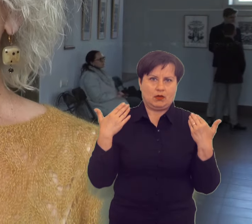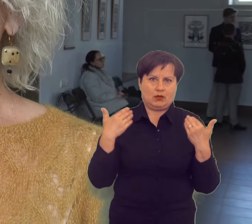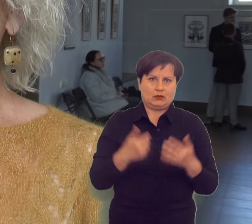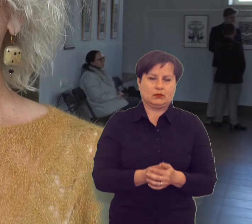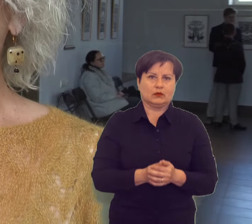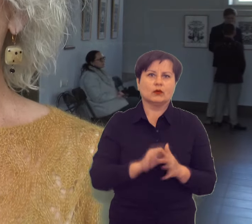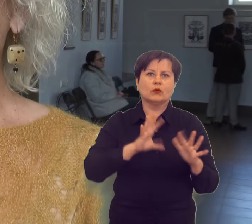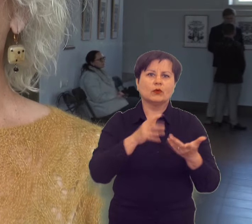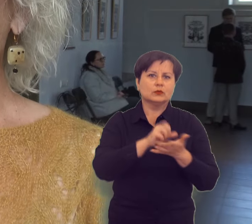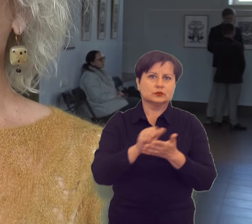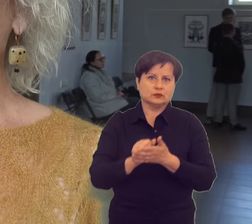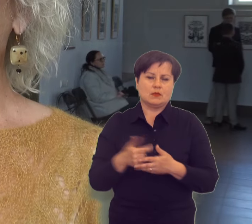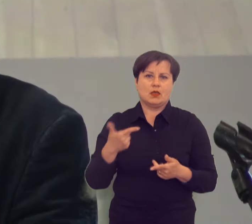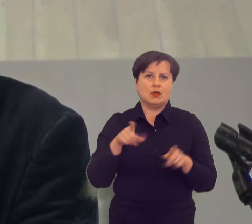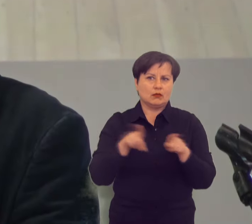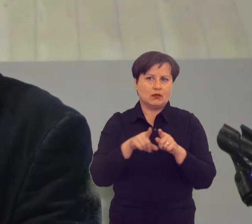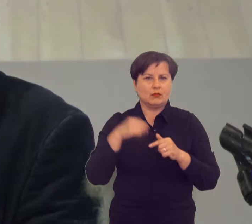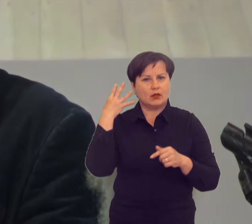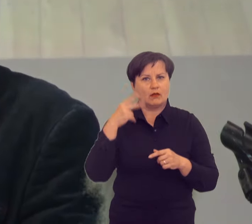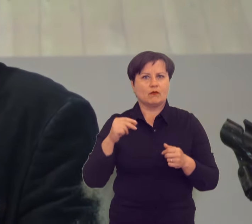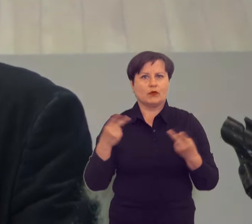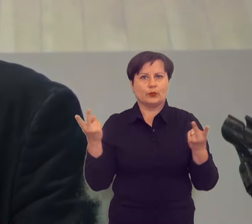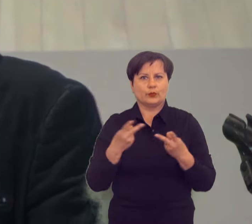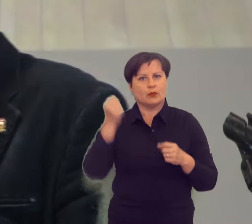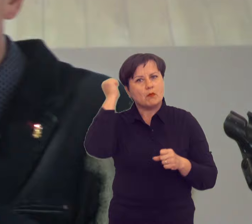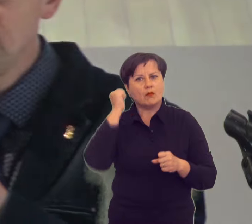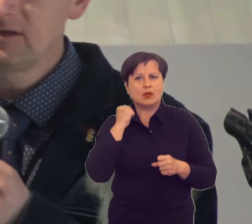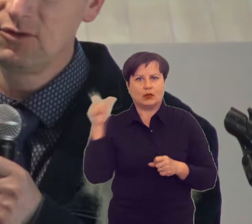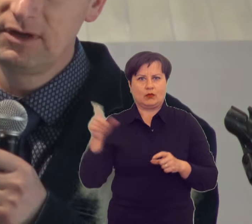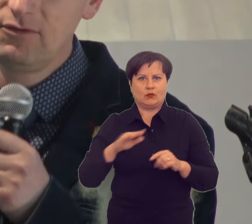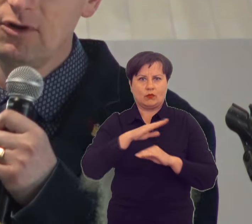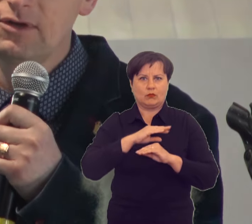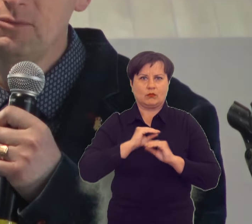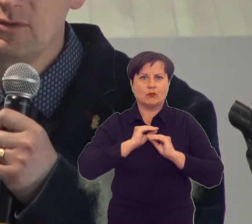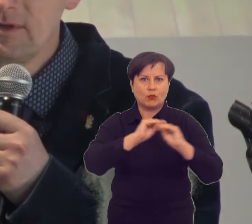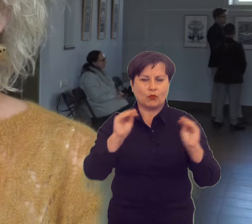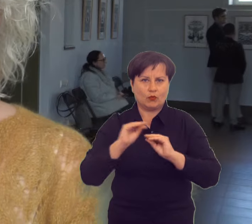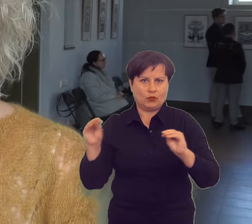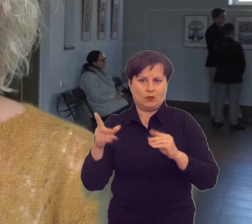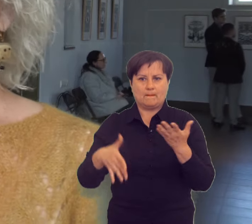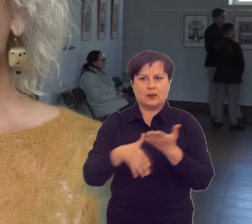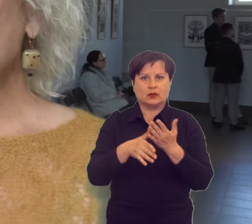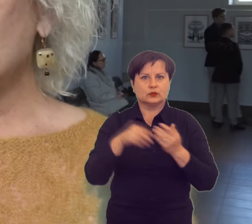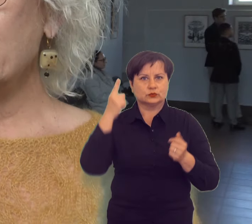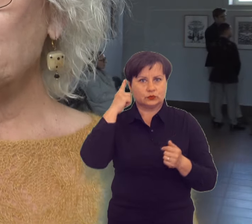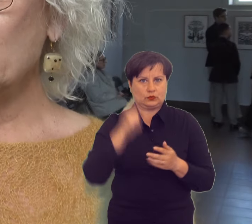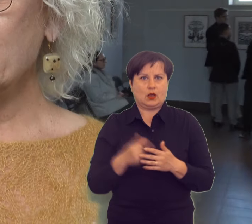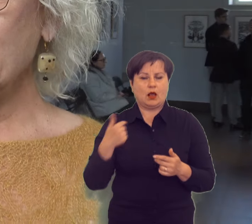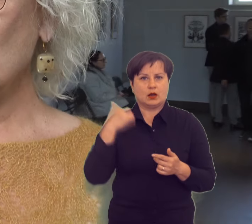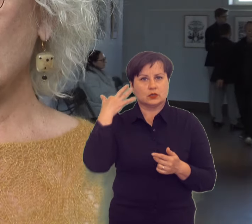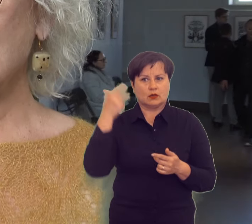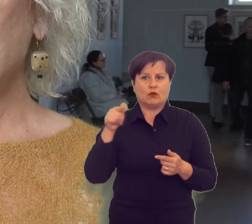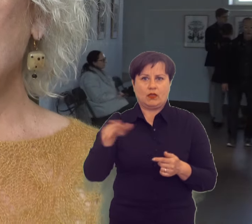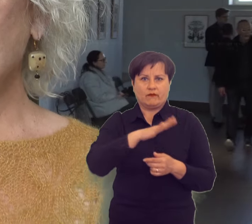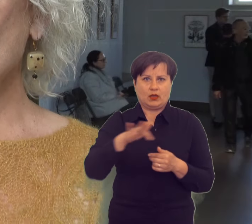labai dėkoti ir mokytojams. Man atrodo, jie padėjo ir sugalvoti tos pavadinimus. Ir aš manau, kad šitie